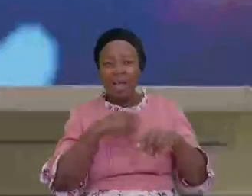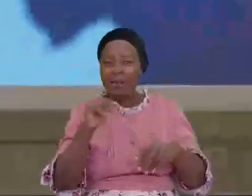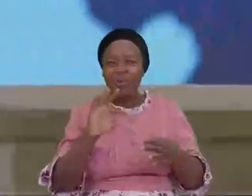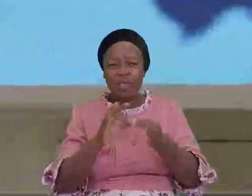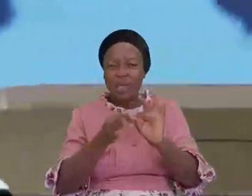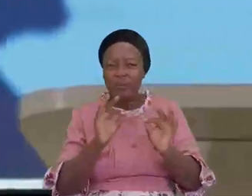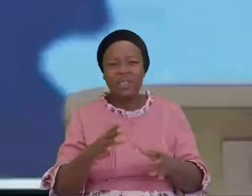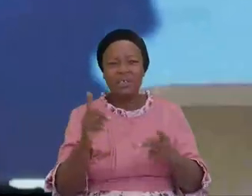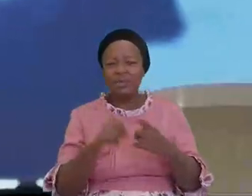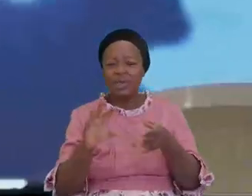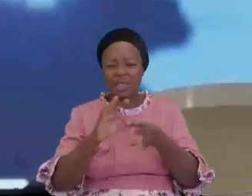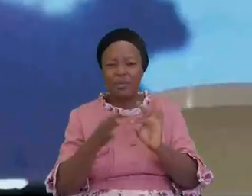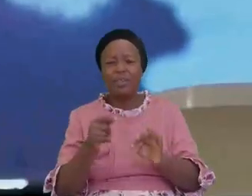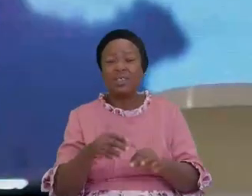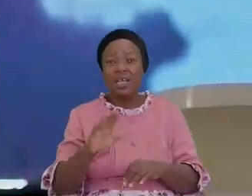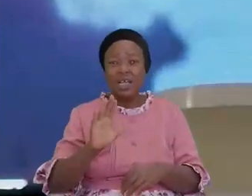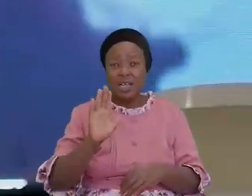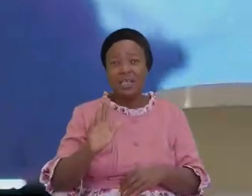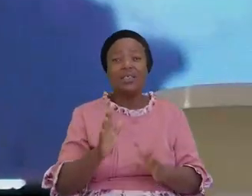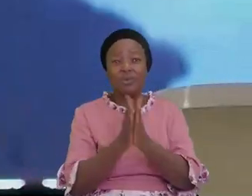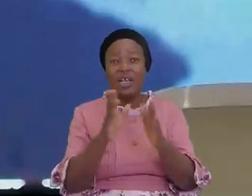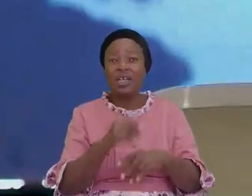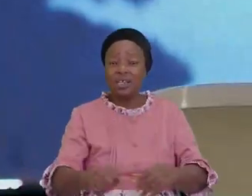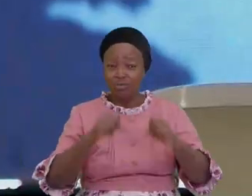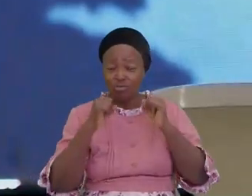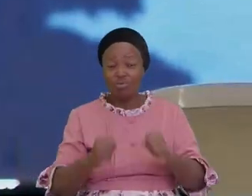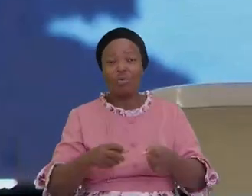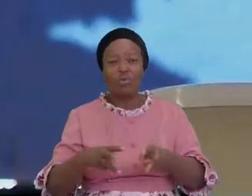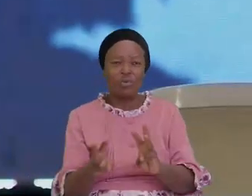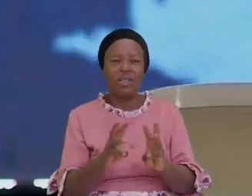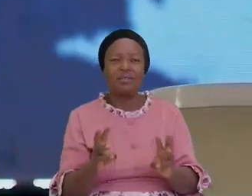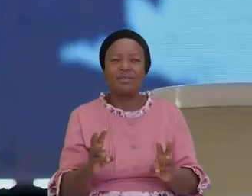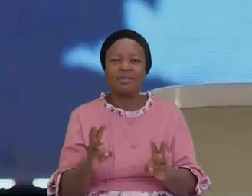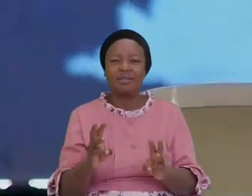Il n'y avait pas d'interprète pour l'interpréter de façon dynamique.